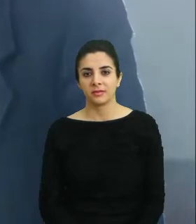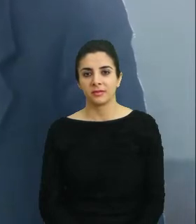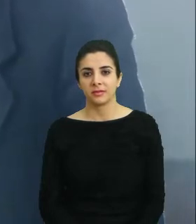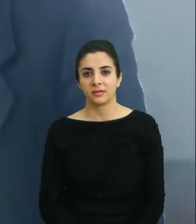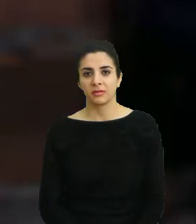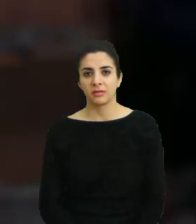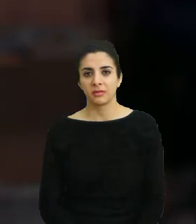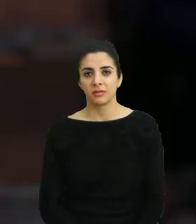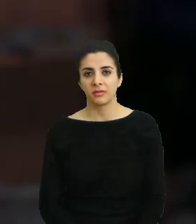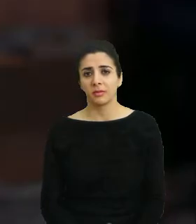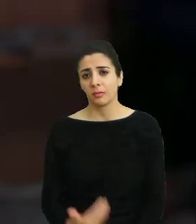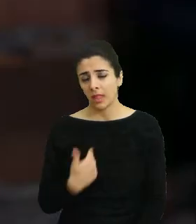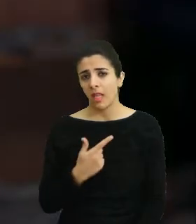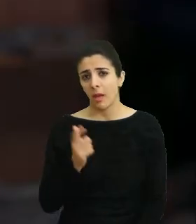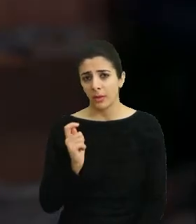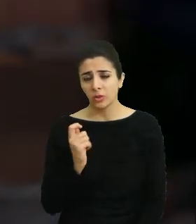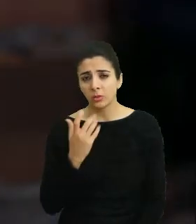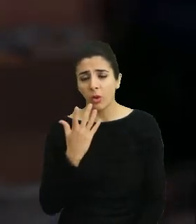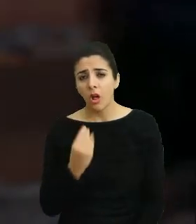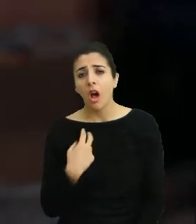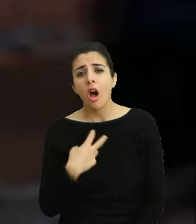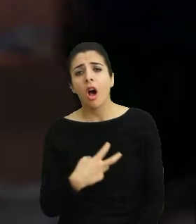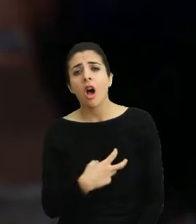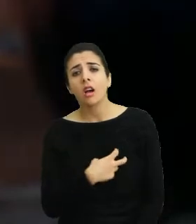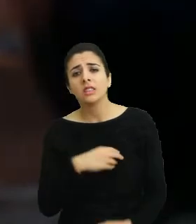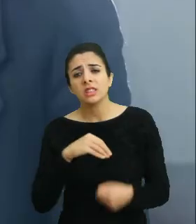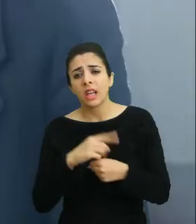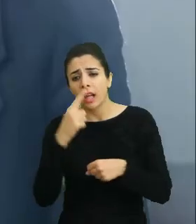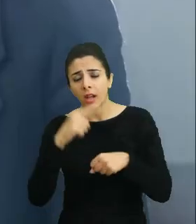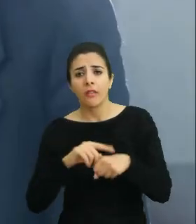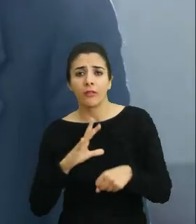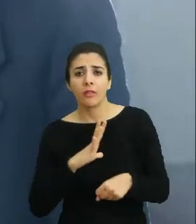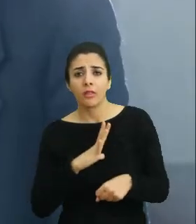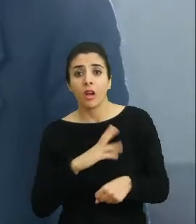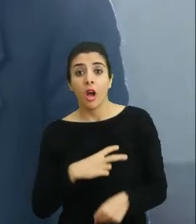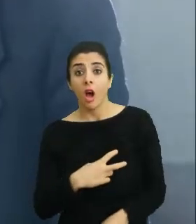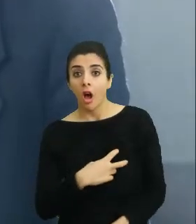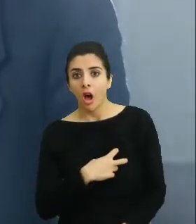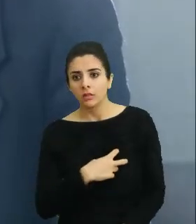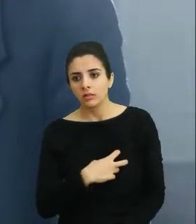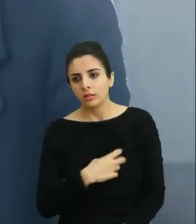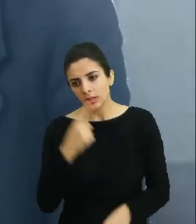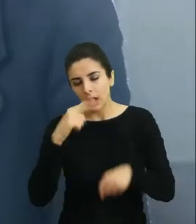Ben de Mecnun'dan Firuz'un aşıklık istidadı var. Aşık Sadık benim.